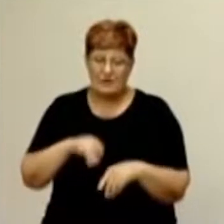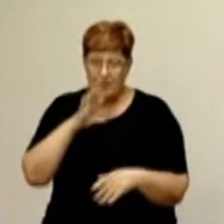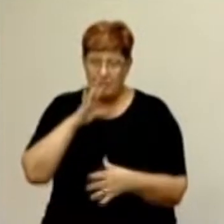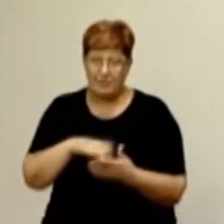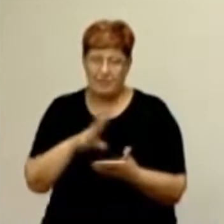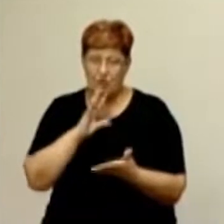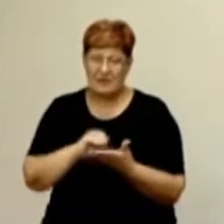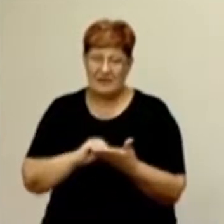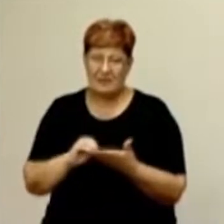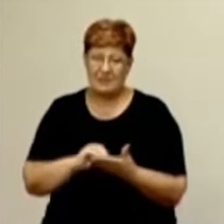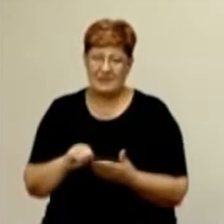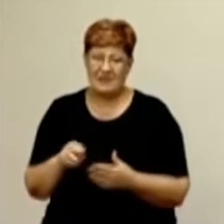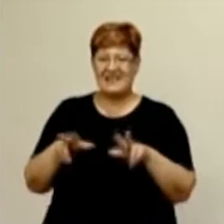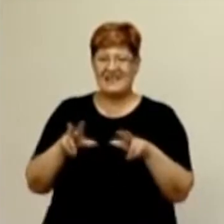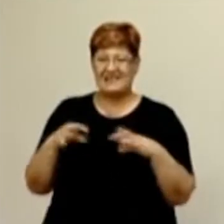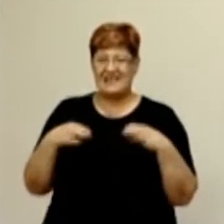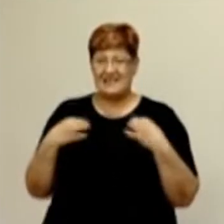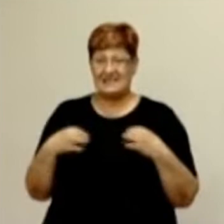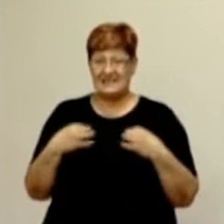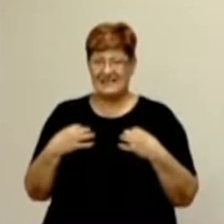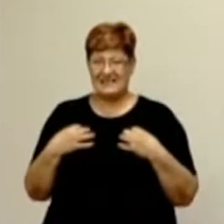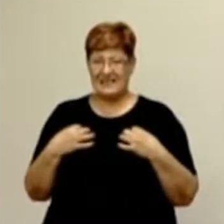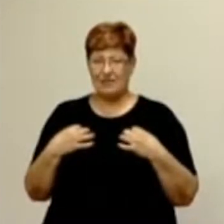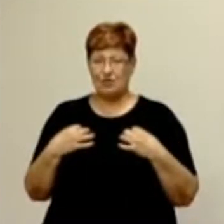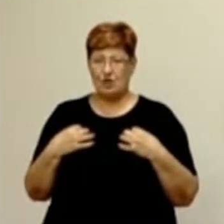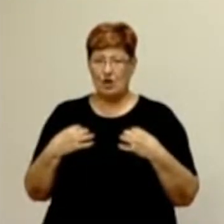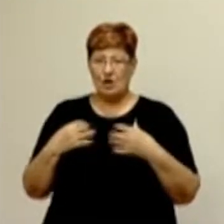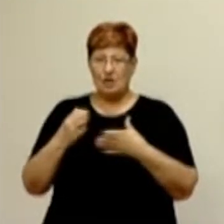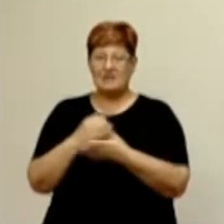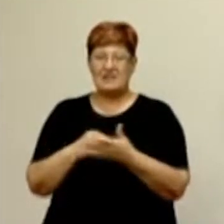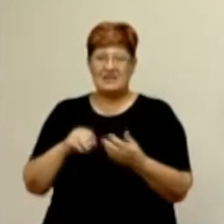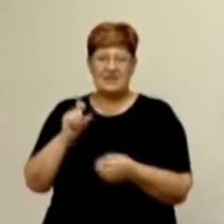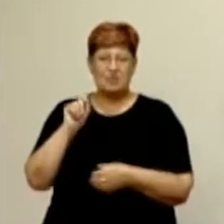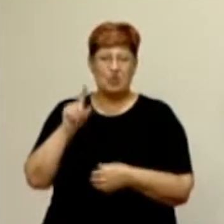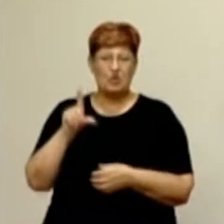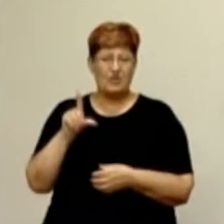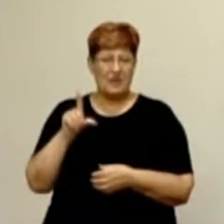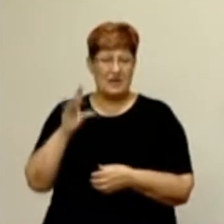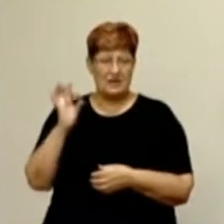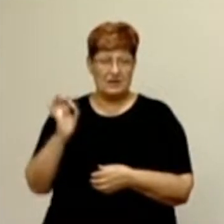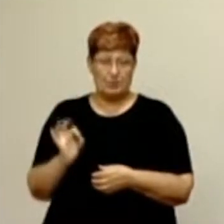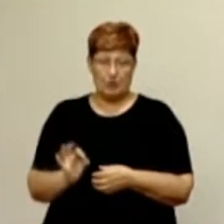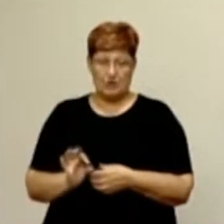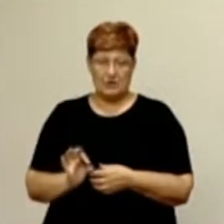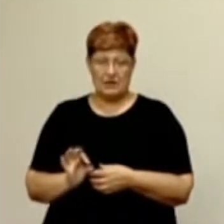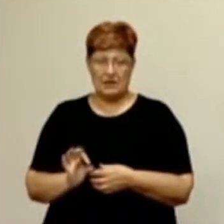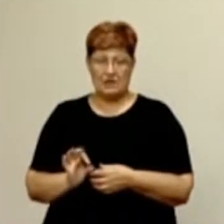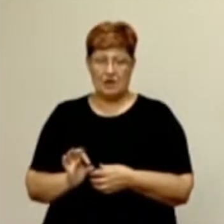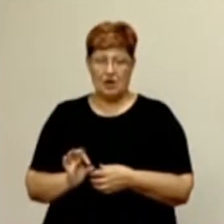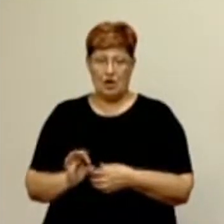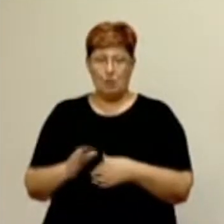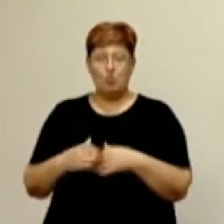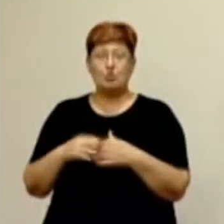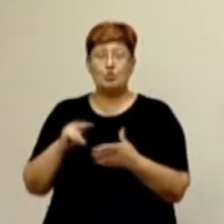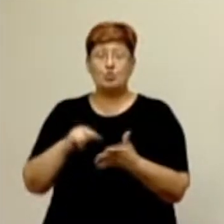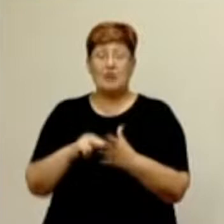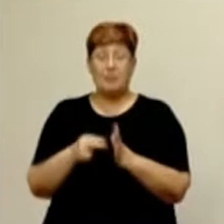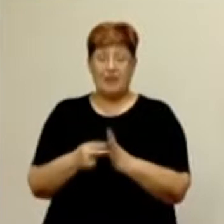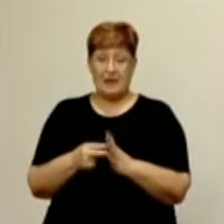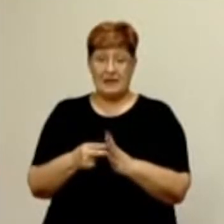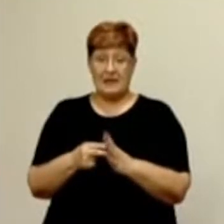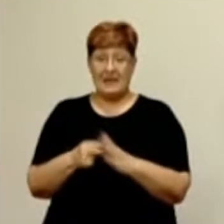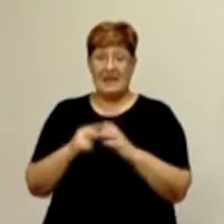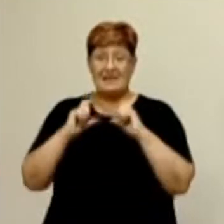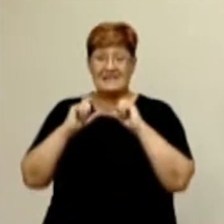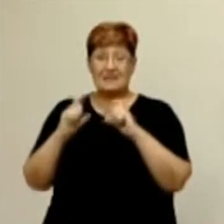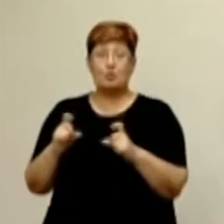Nastavljajući sa konstruktivnim dijalogom, poslanik Radić se osvrnuo na pojedince koji dobijaju finansiranje na svim nivoima vlasti i postavio jasno